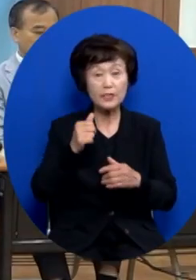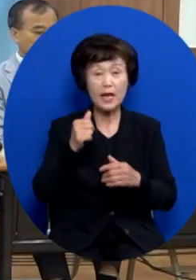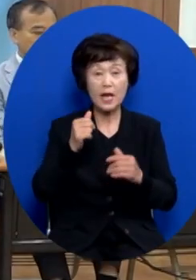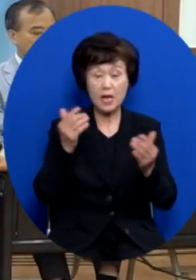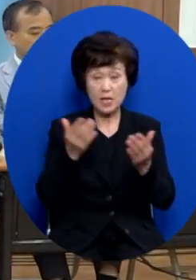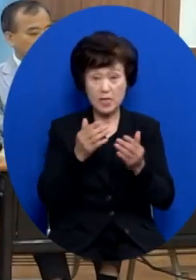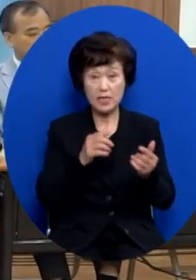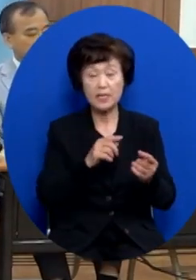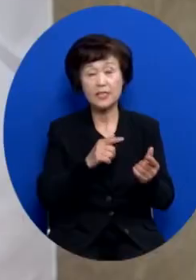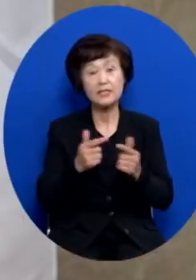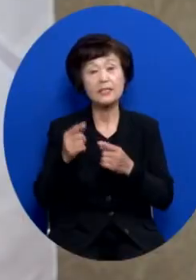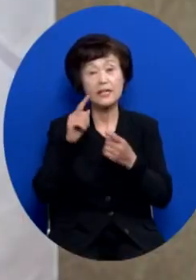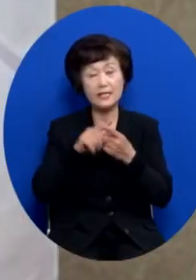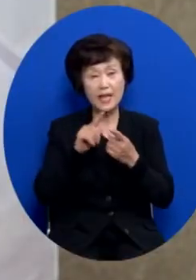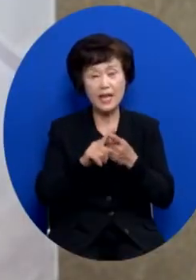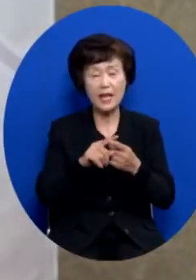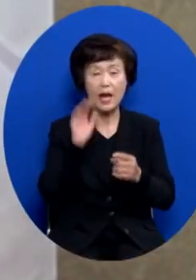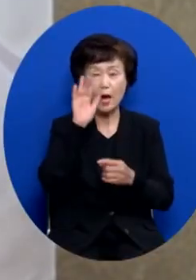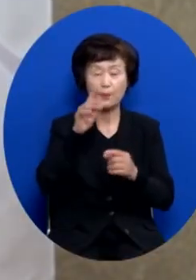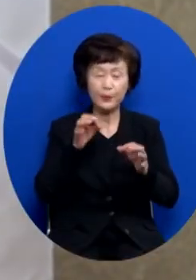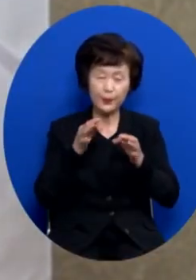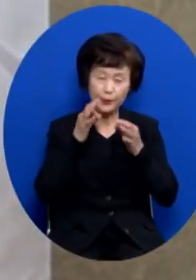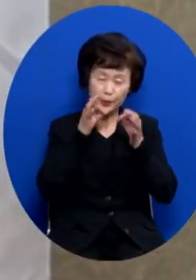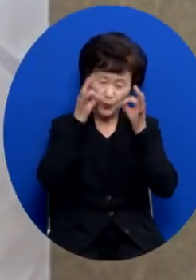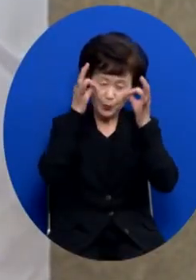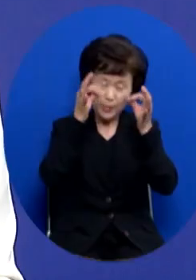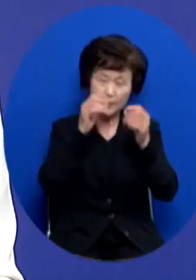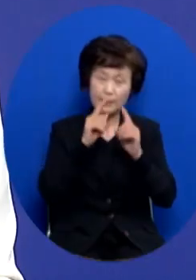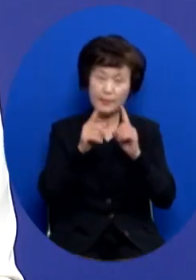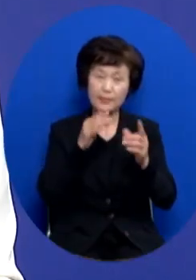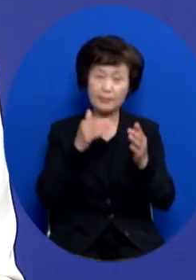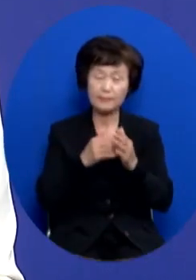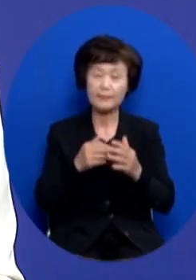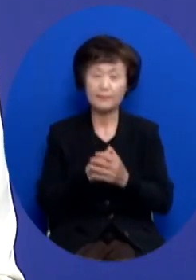방향을 제시할 수 있도록 노력하겠다고 말했습니다.